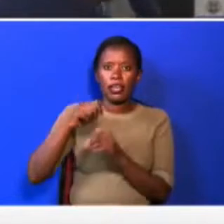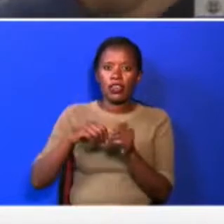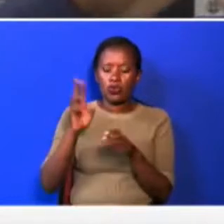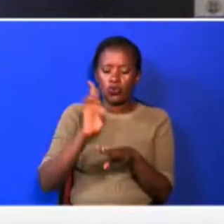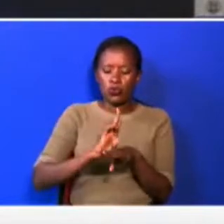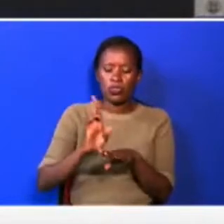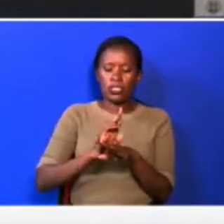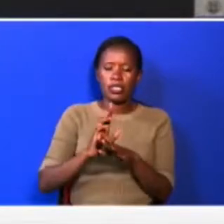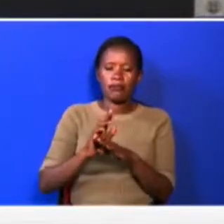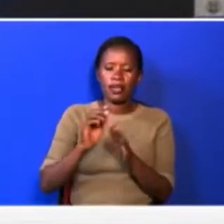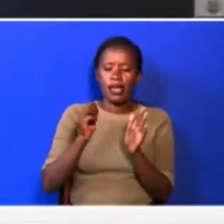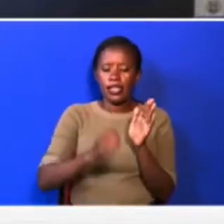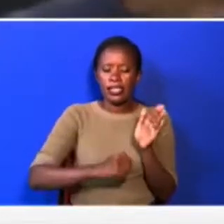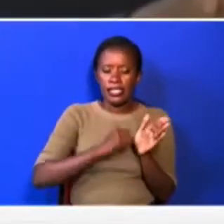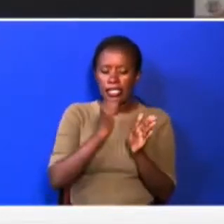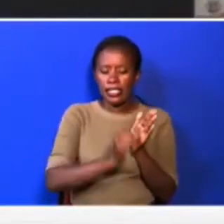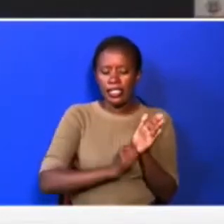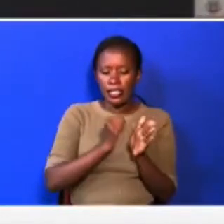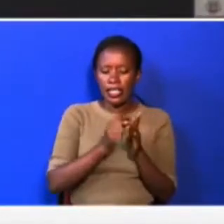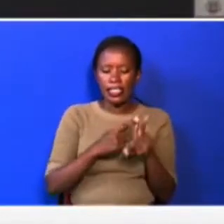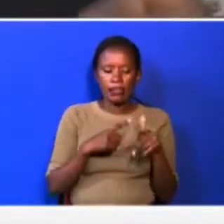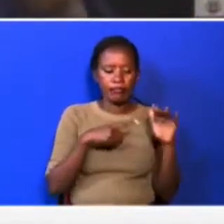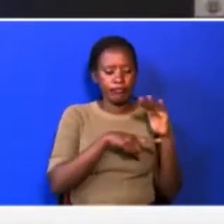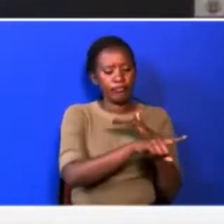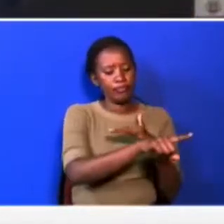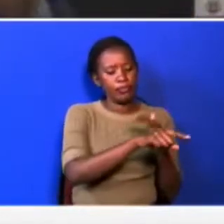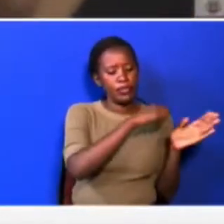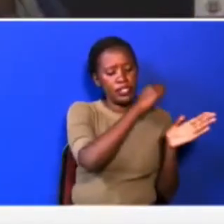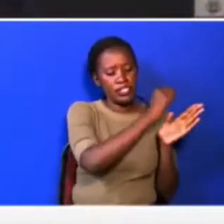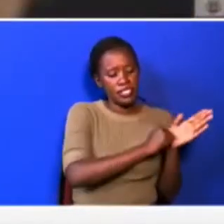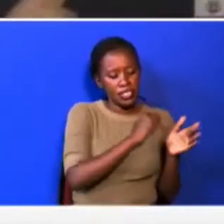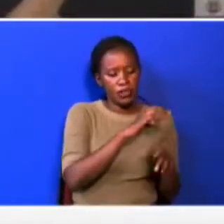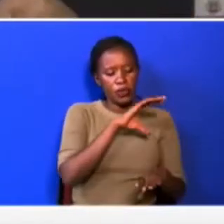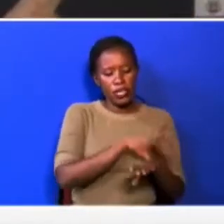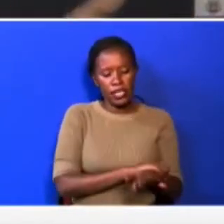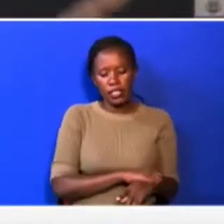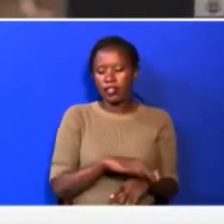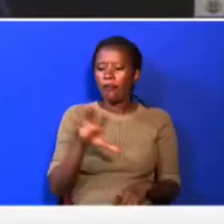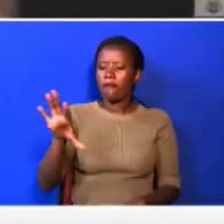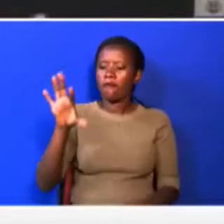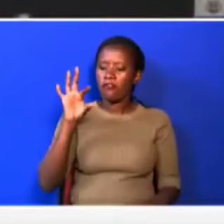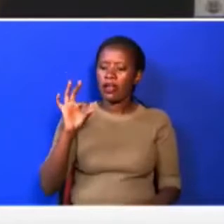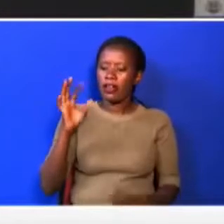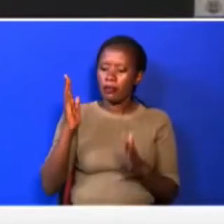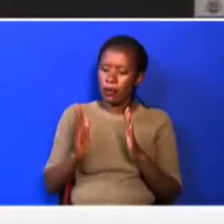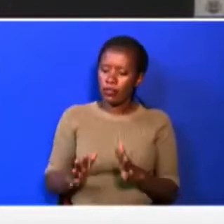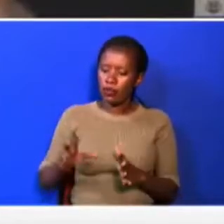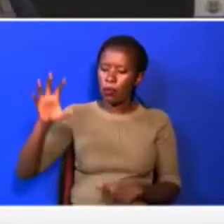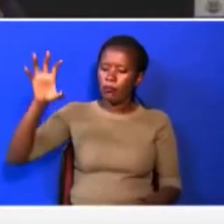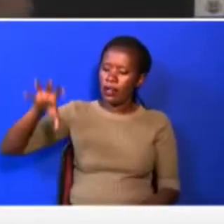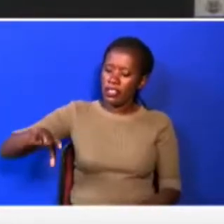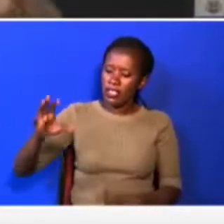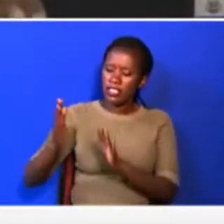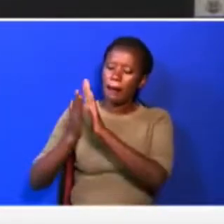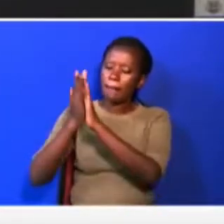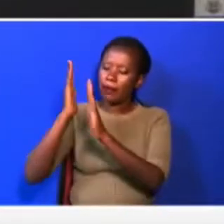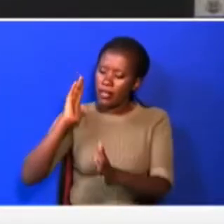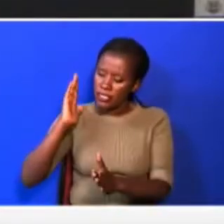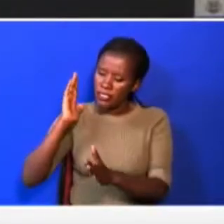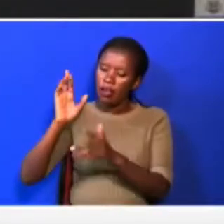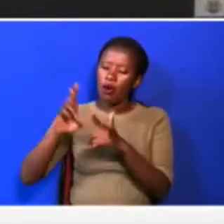train, anafika kwa train station, anakuta hapo anagojewa na matatu au bus au